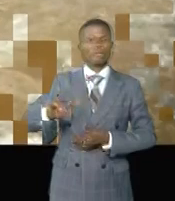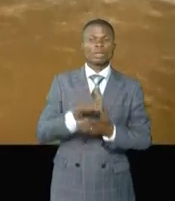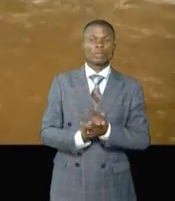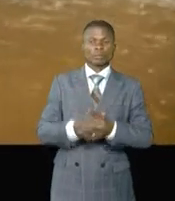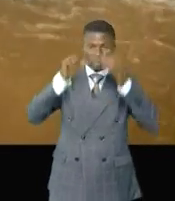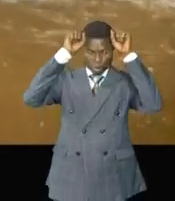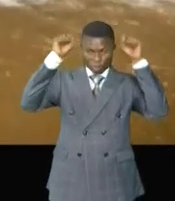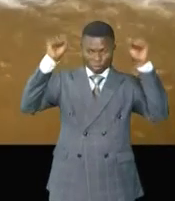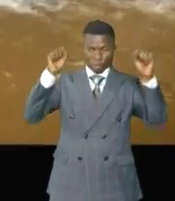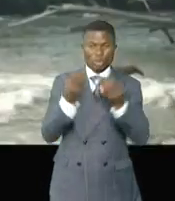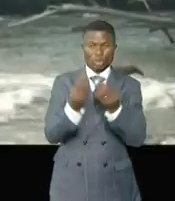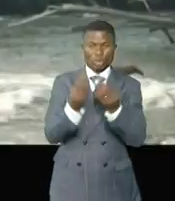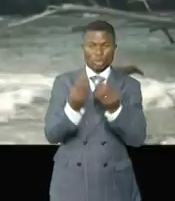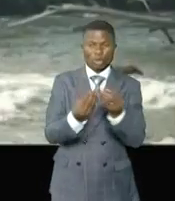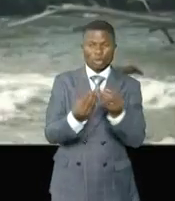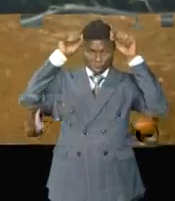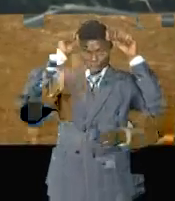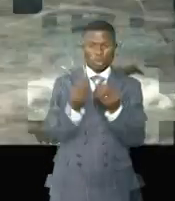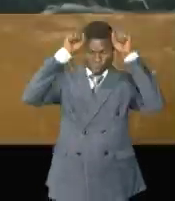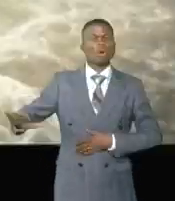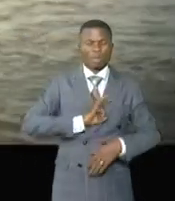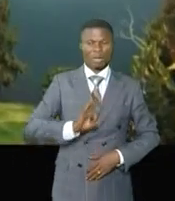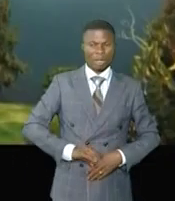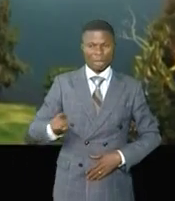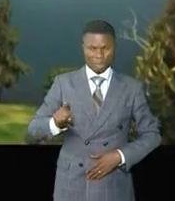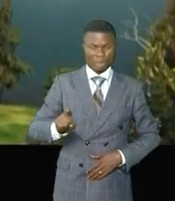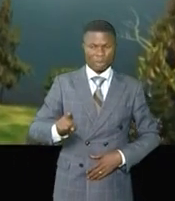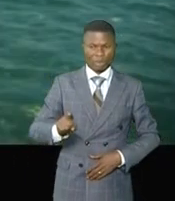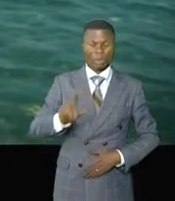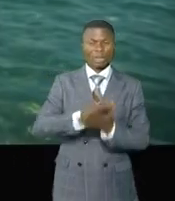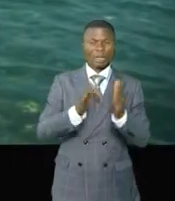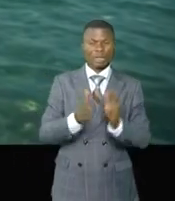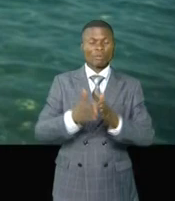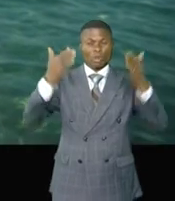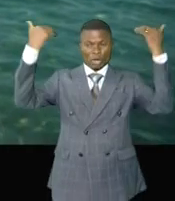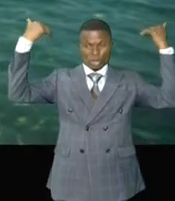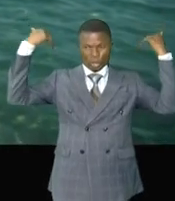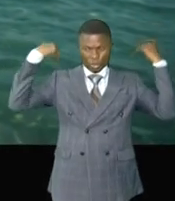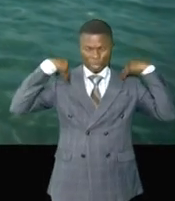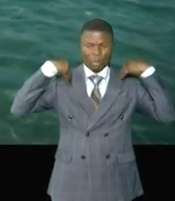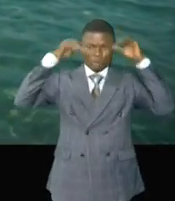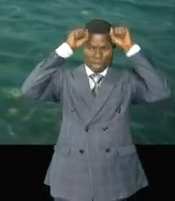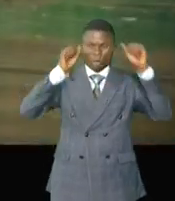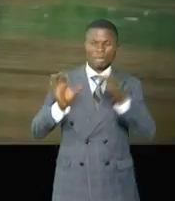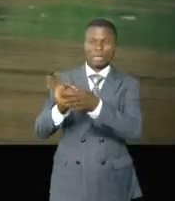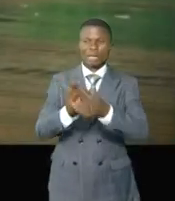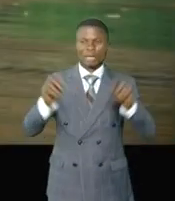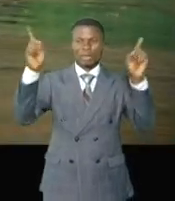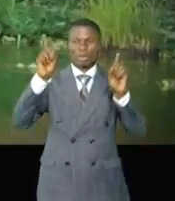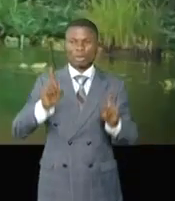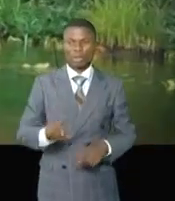solution de la crise d'eau que le président Tshisekedi prendra son mandat en tant que président de l'Union africaine